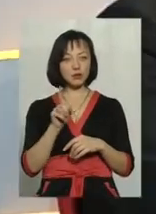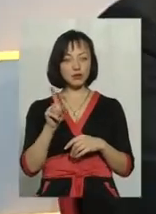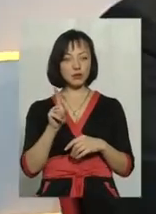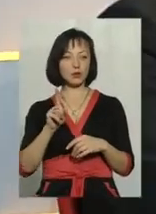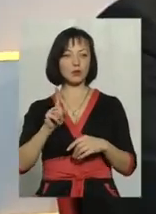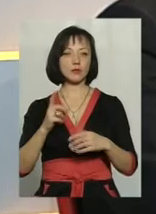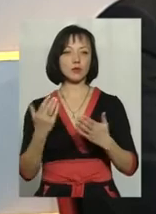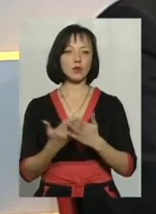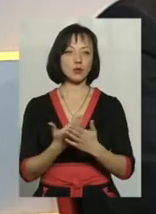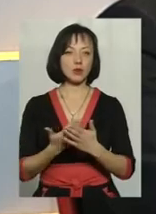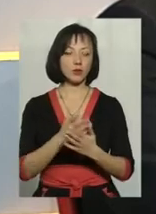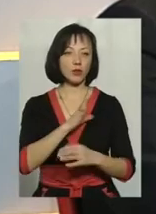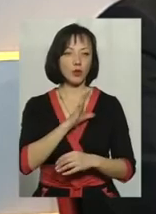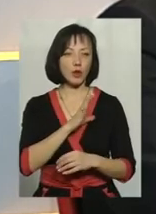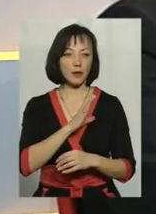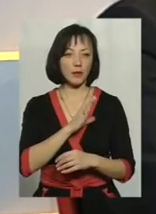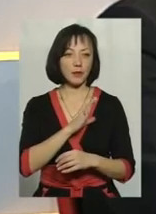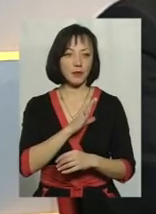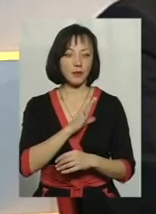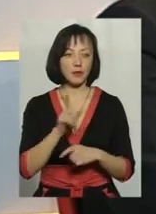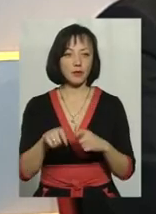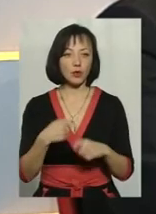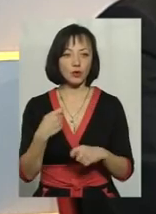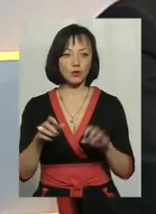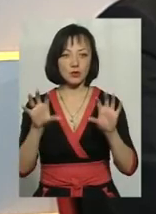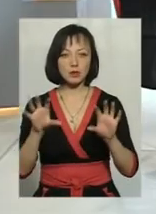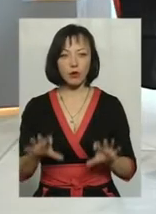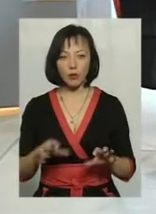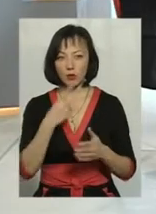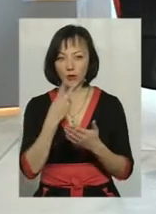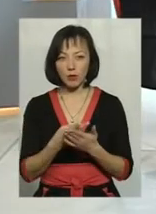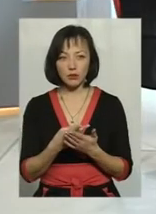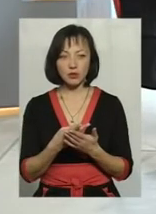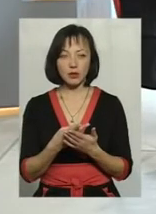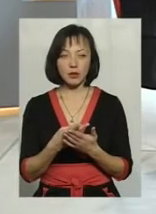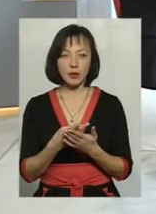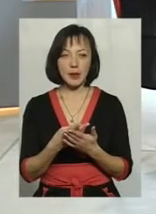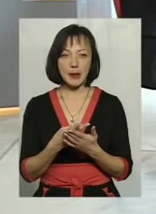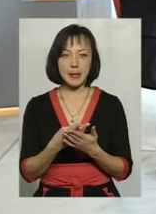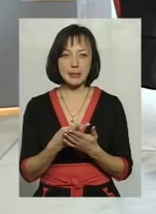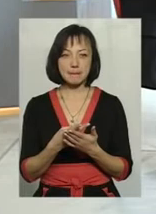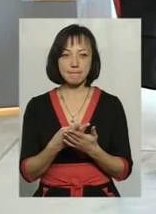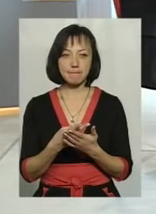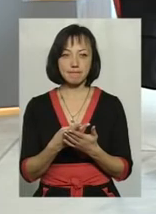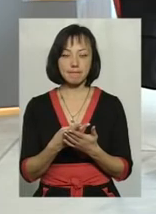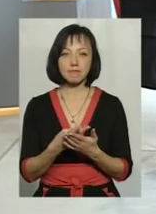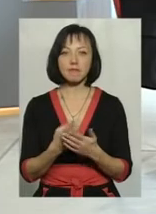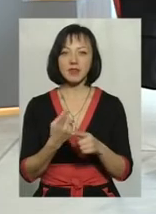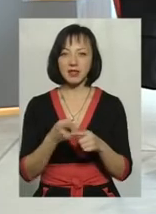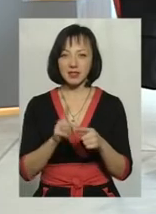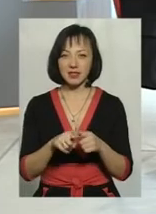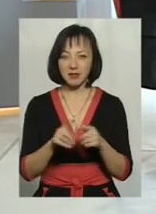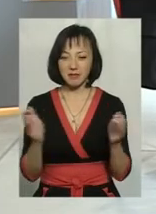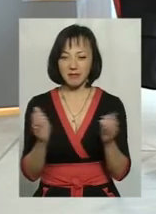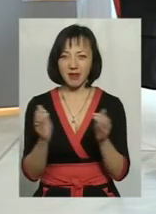сюжеті була саме ну, порушення закону, ось ми бачили, от ці саме наливайки, да,